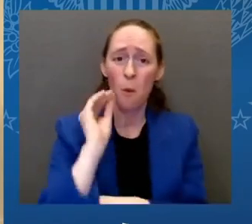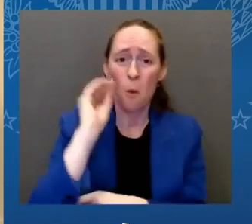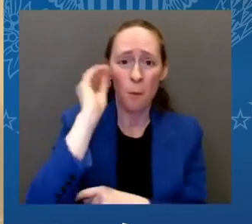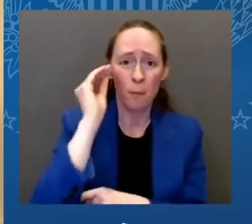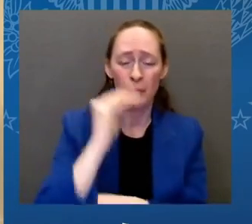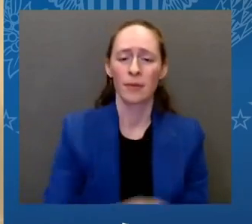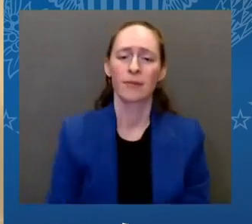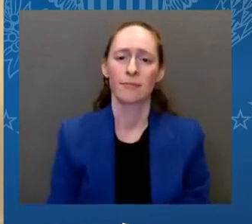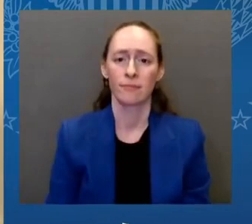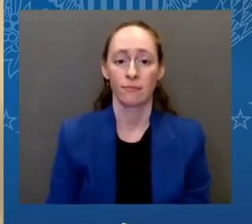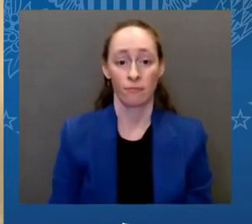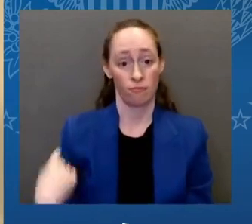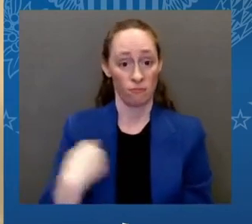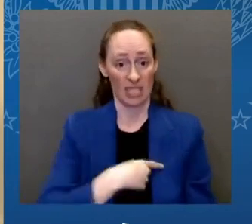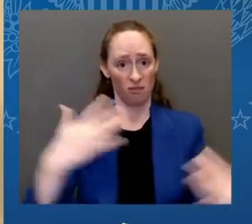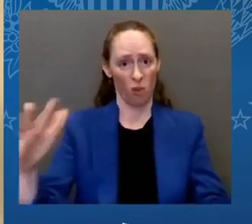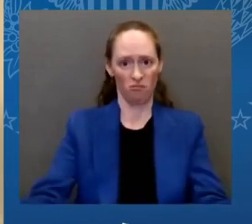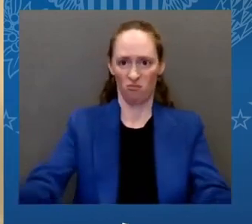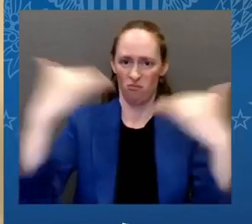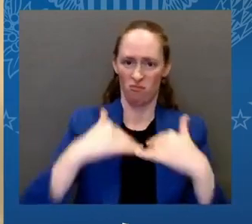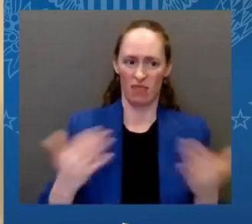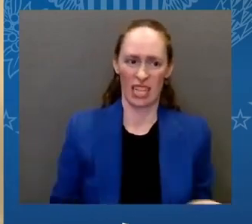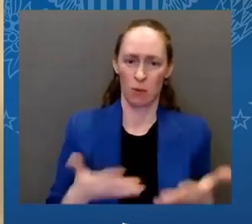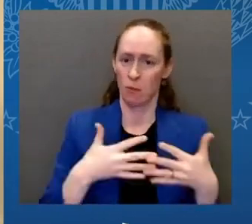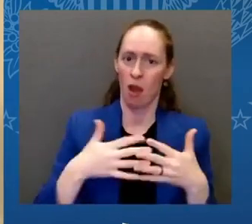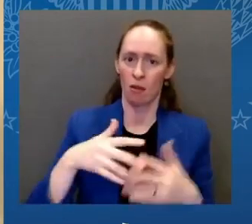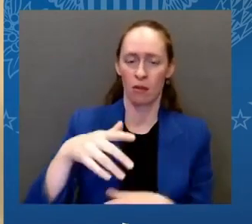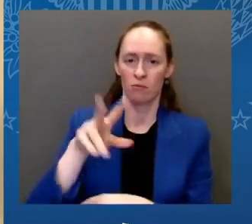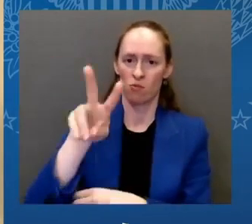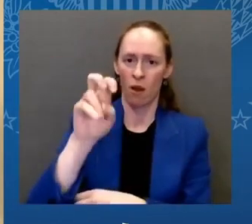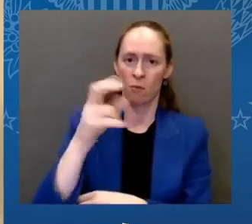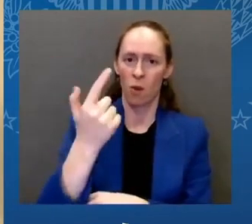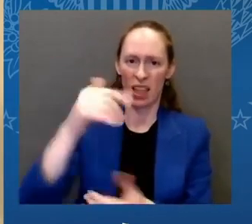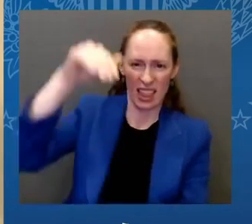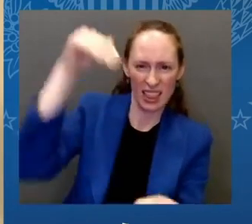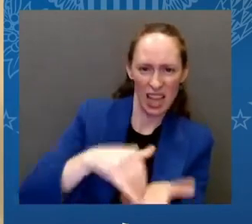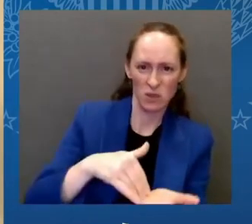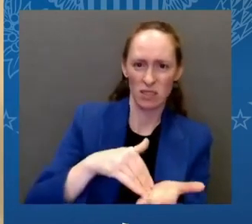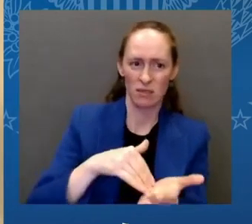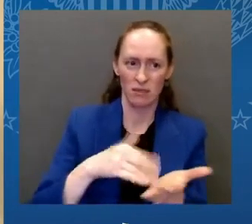Сполучені Штати прийняли більше 200 тисяч українців,